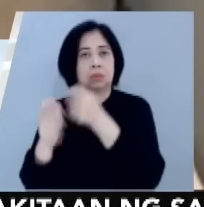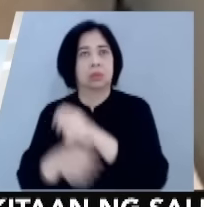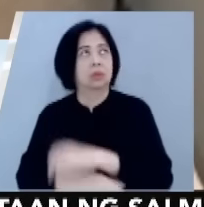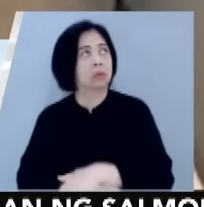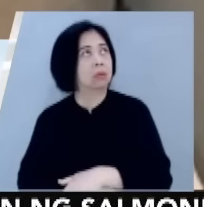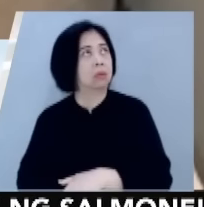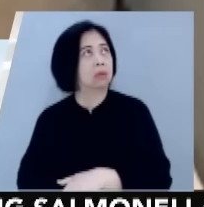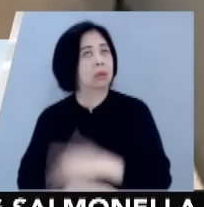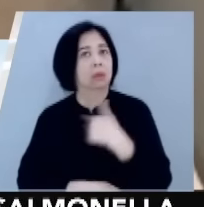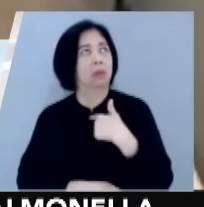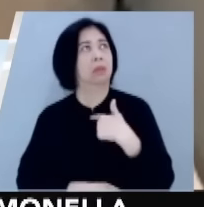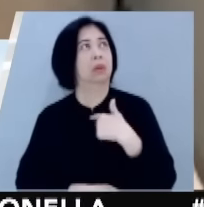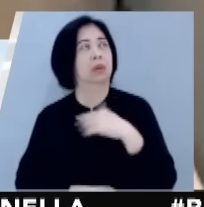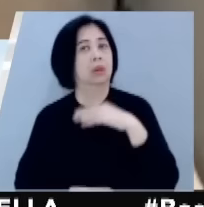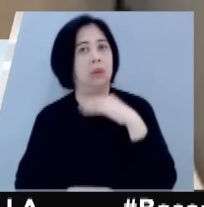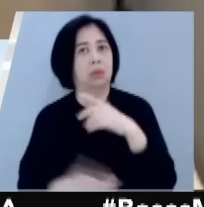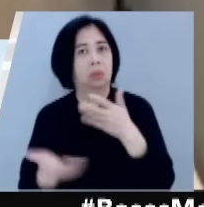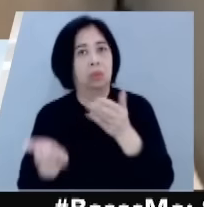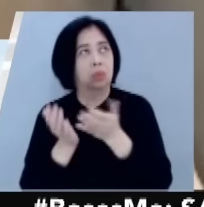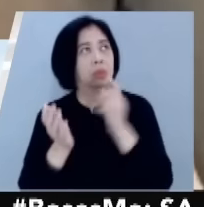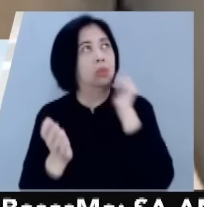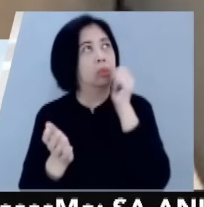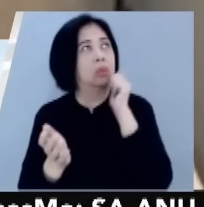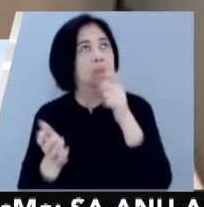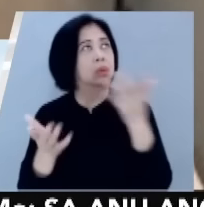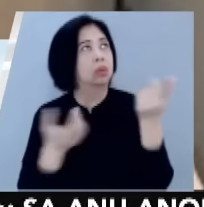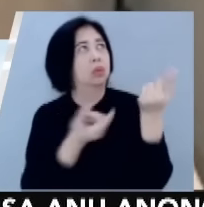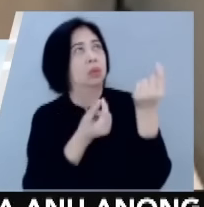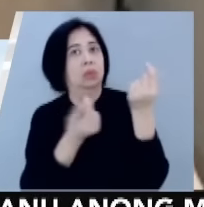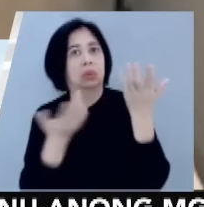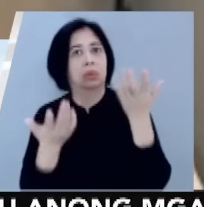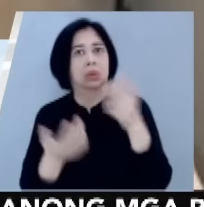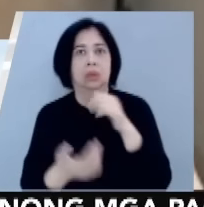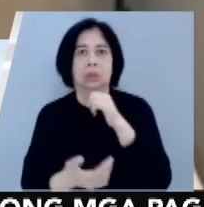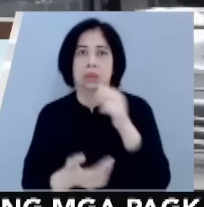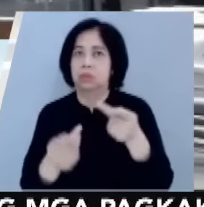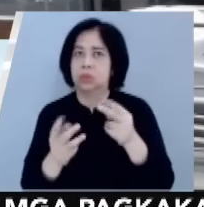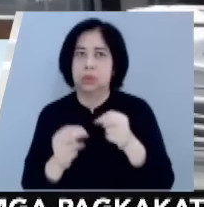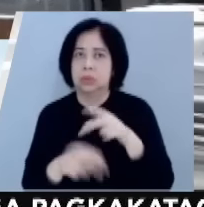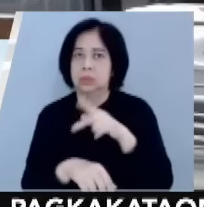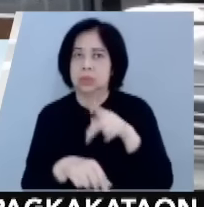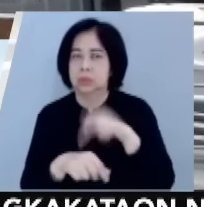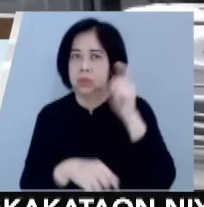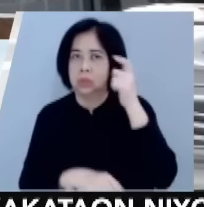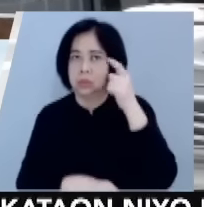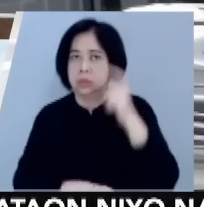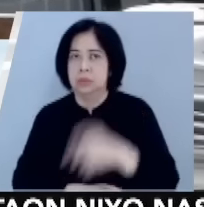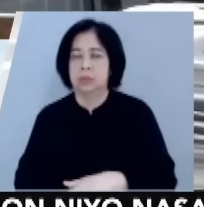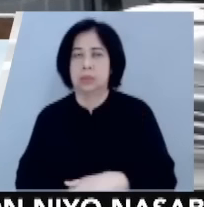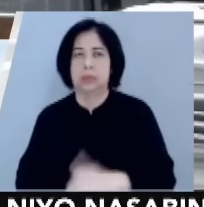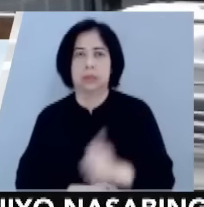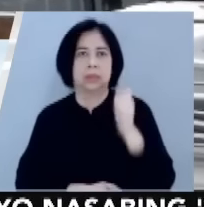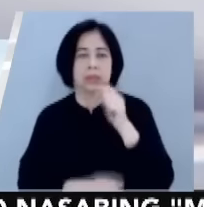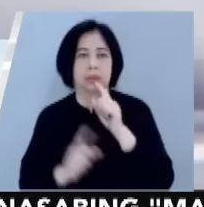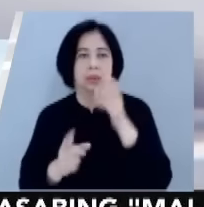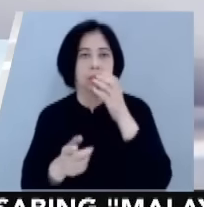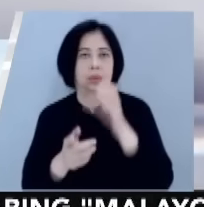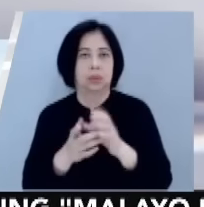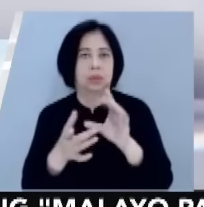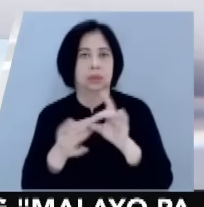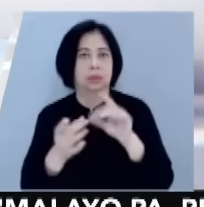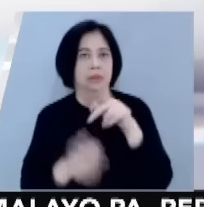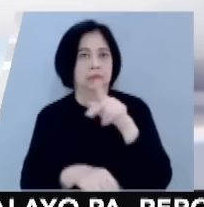kami, di ba? And that is not the position of the Philippine government. Tumangging magbigay ng komento ang Philippine Navy.